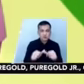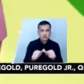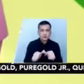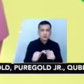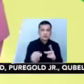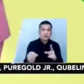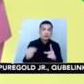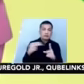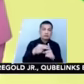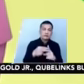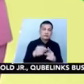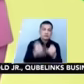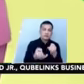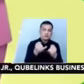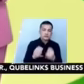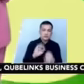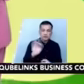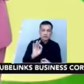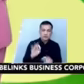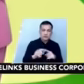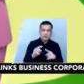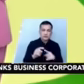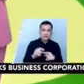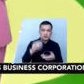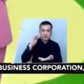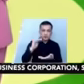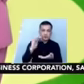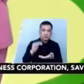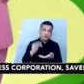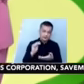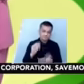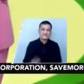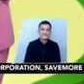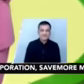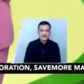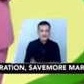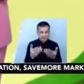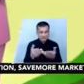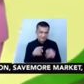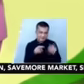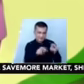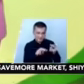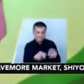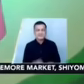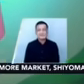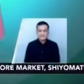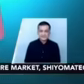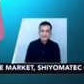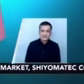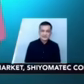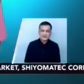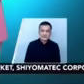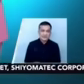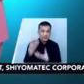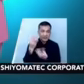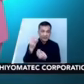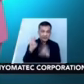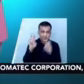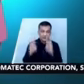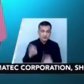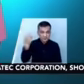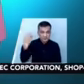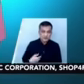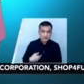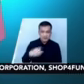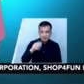pero unti-unti namang mababawasan. At yan po ang patuloy nating imumonitor. Yan ang latest sa lagay ng ating panahon. Ako po si Amor